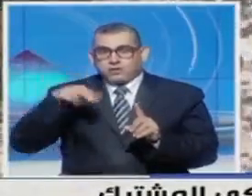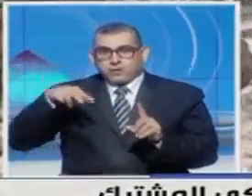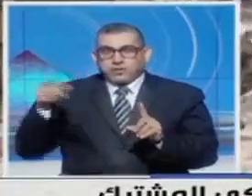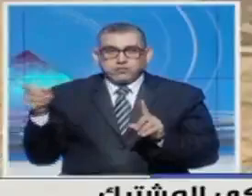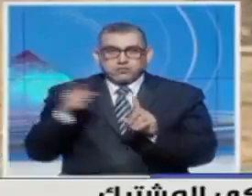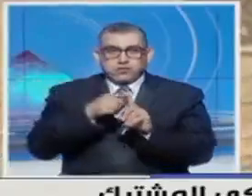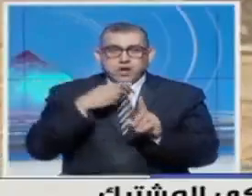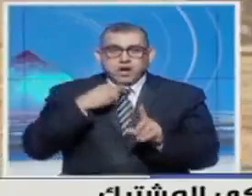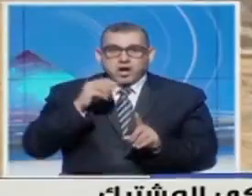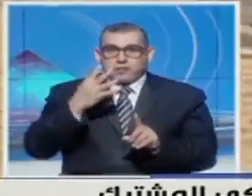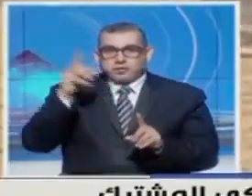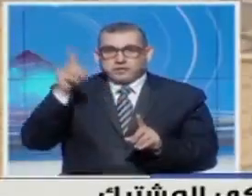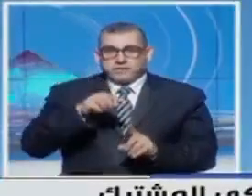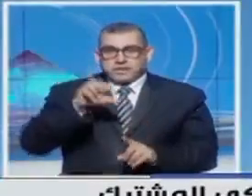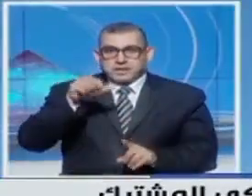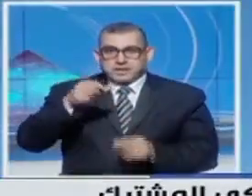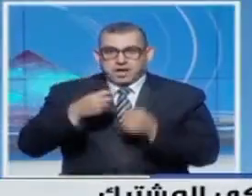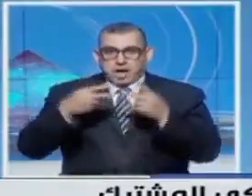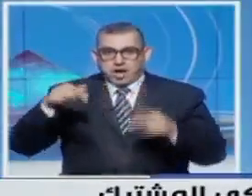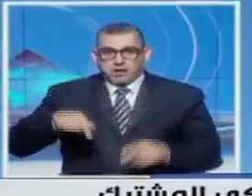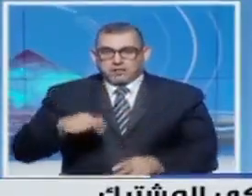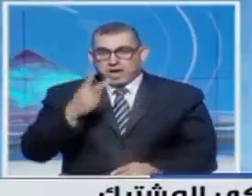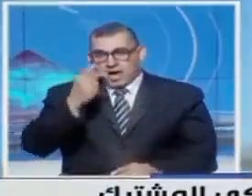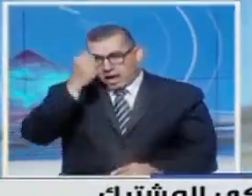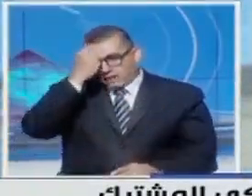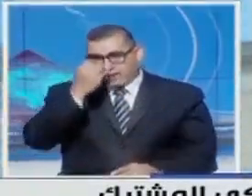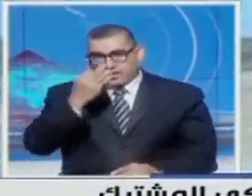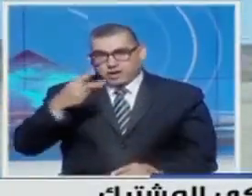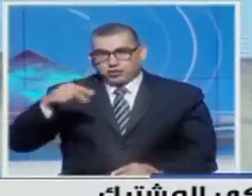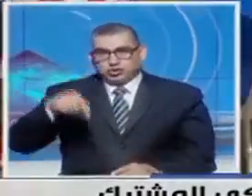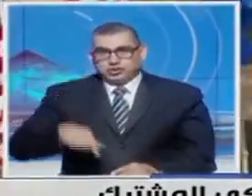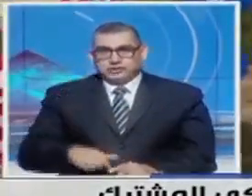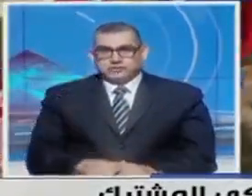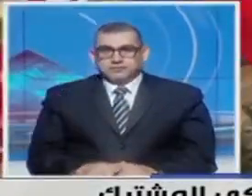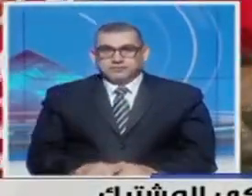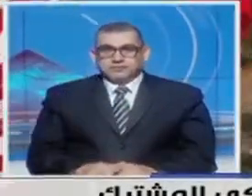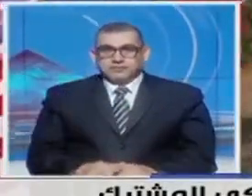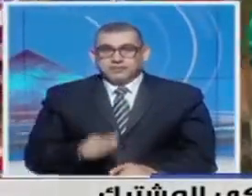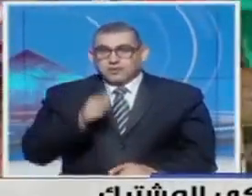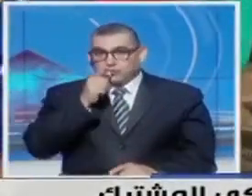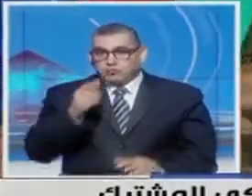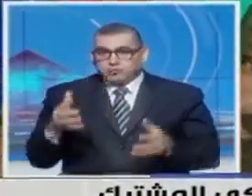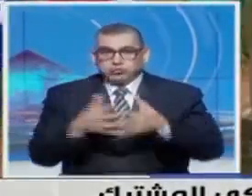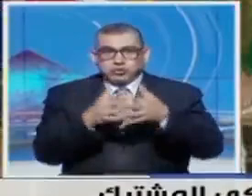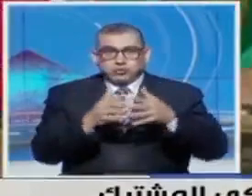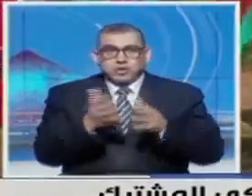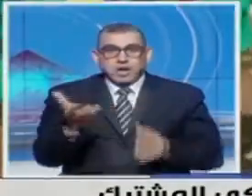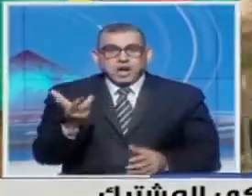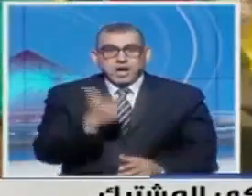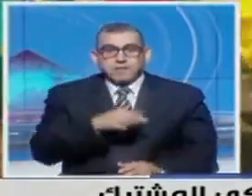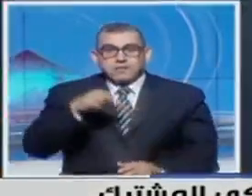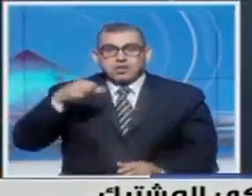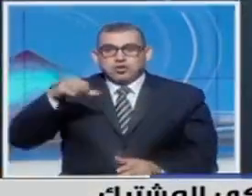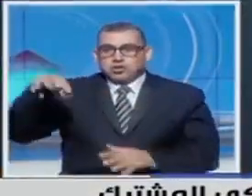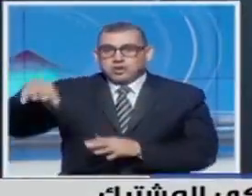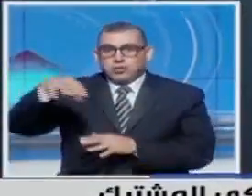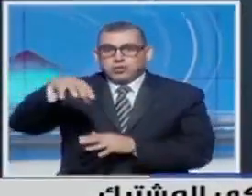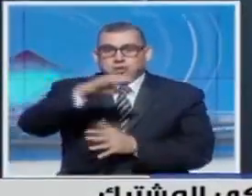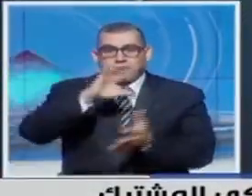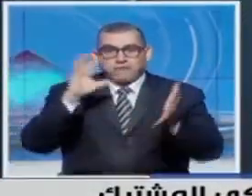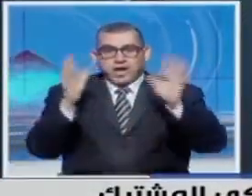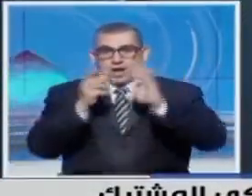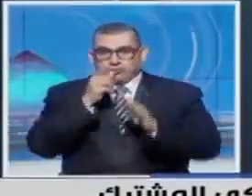وحتى 14 من سبتمبر 2023 بمشاركة 19 دولة،